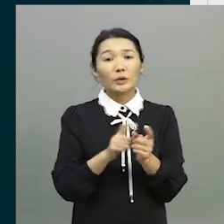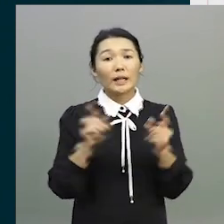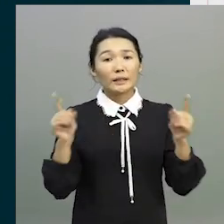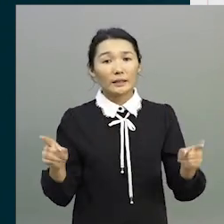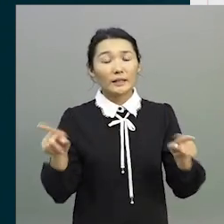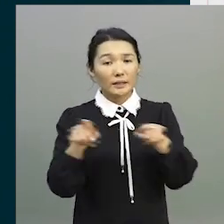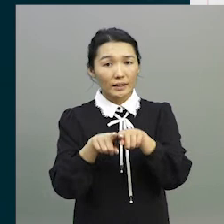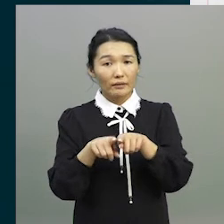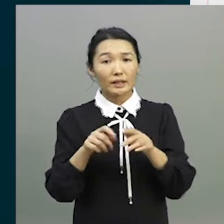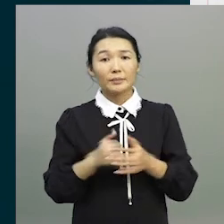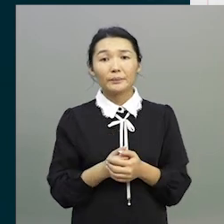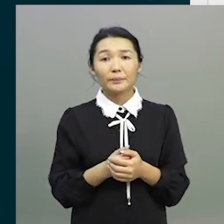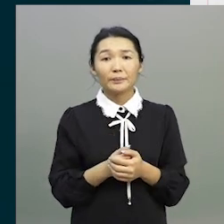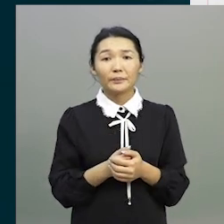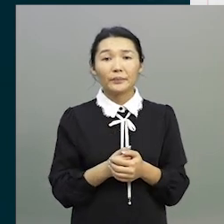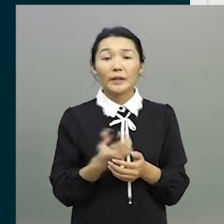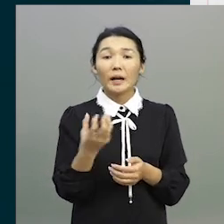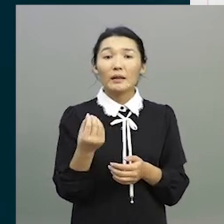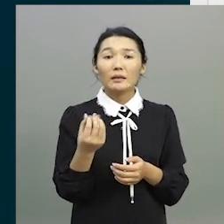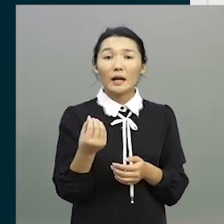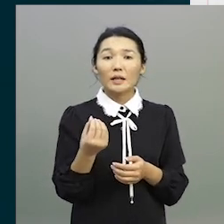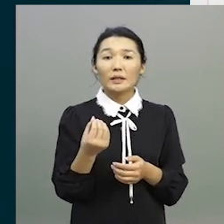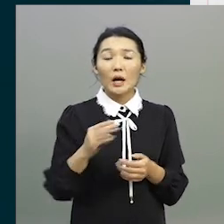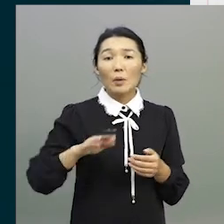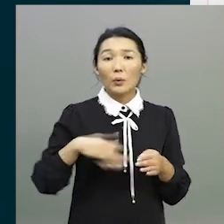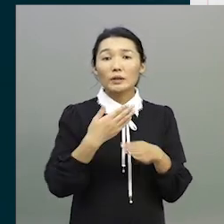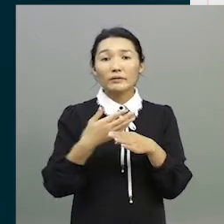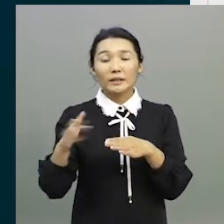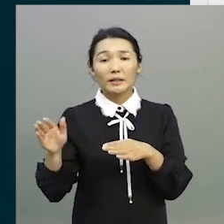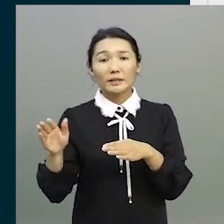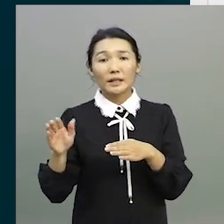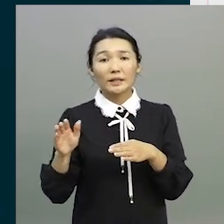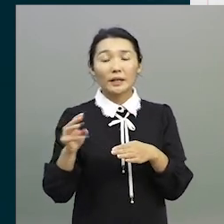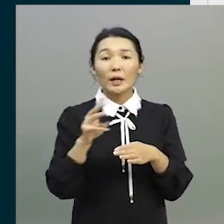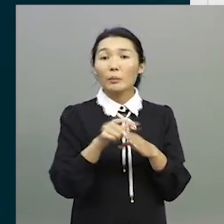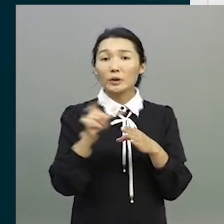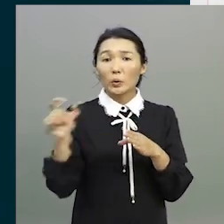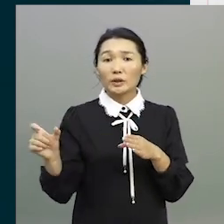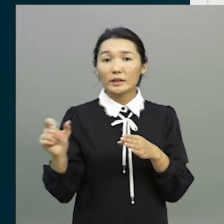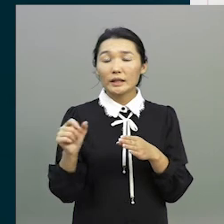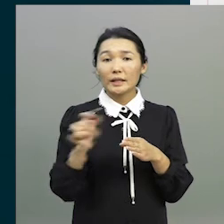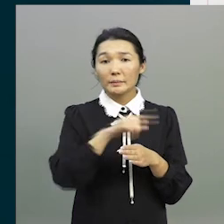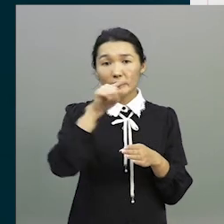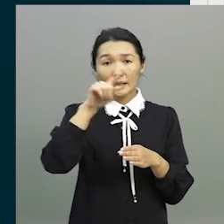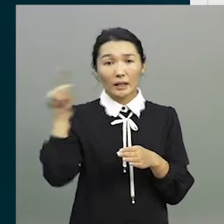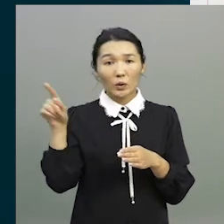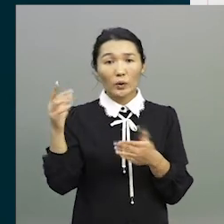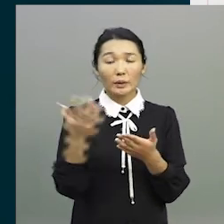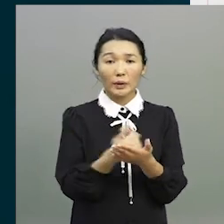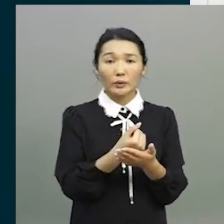равны также после вынесения множителя 1 4 из-под знака корня получаем выражение